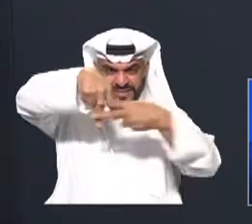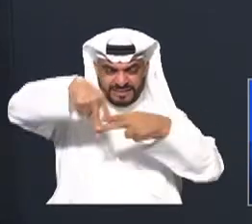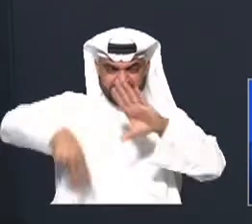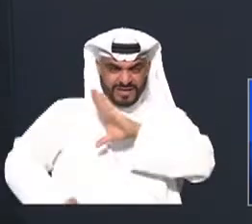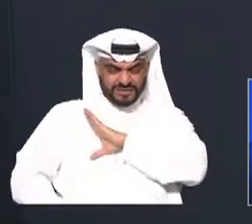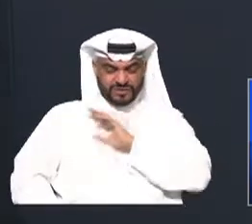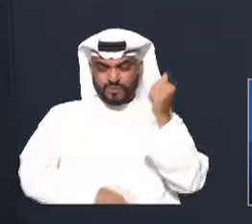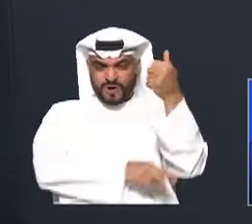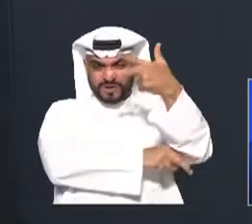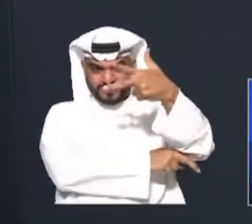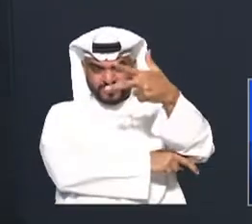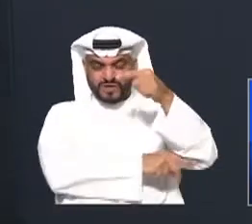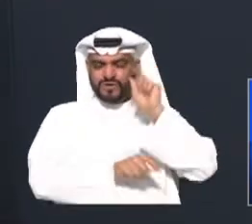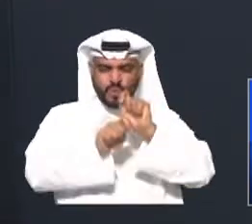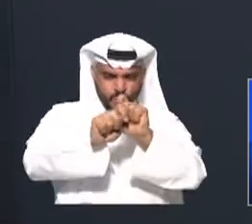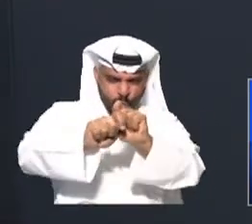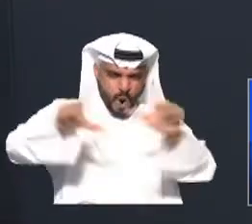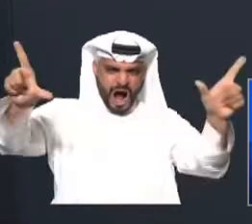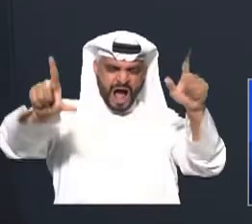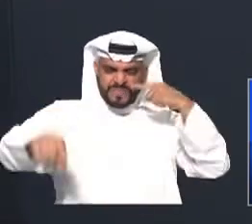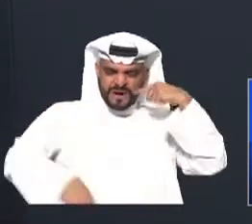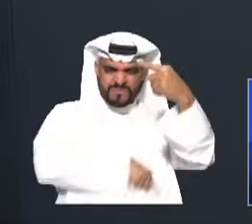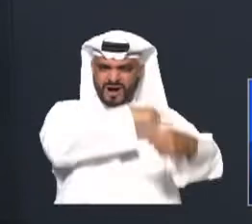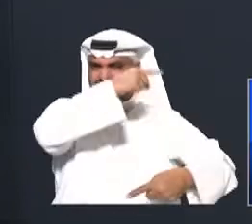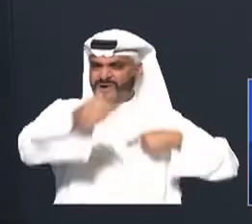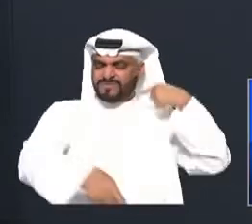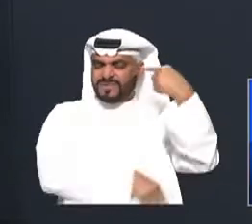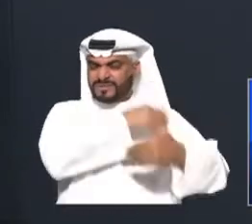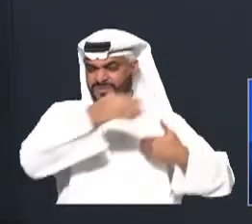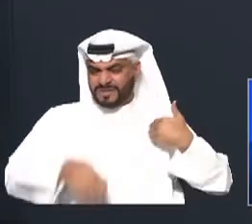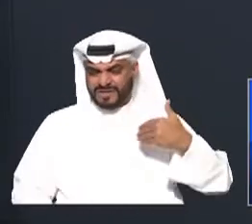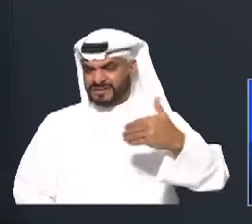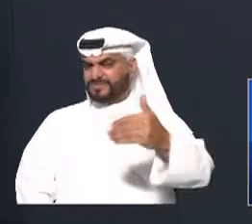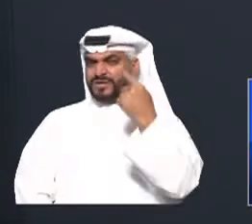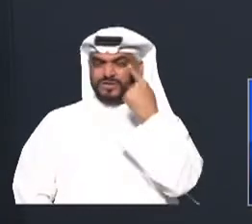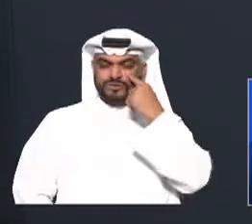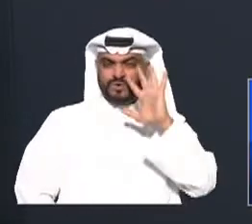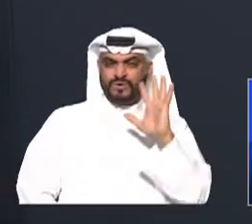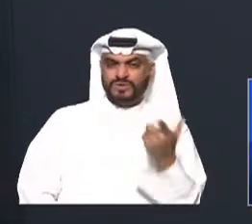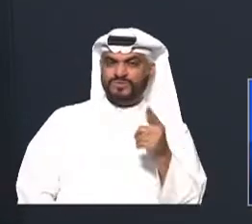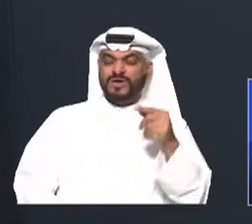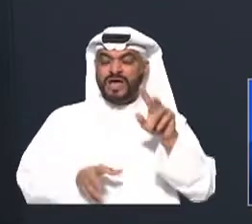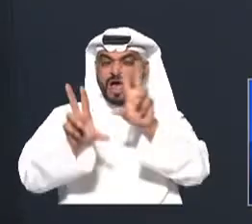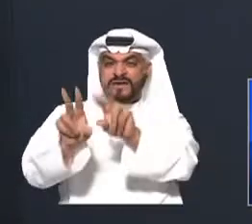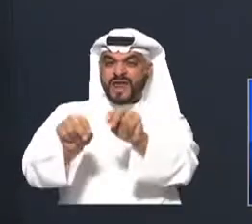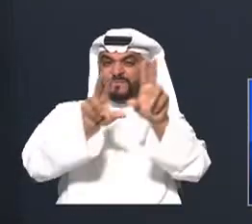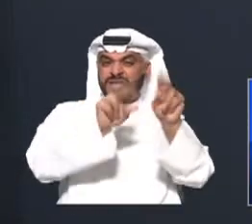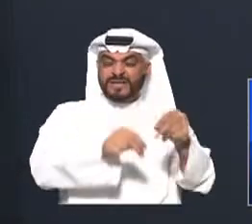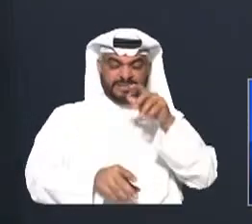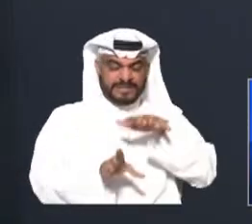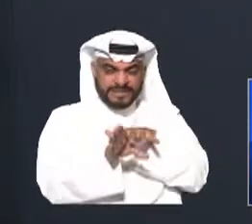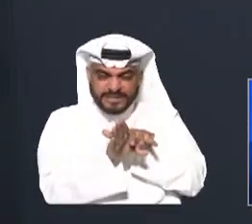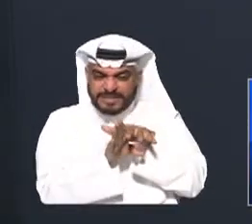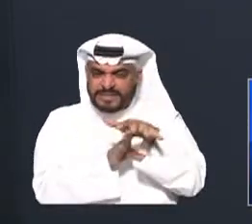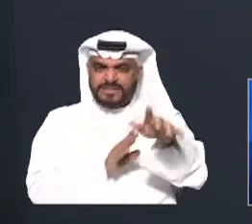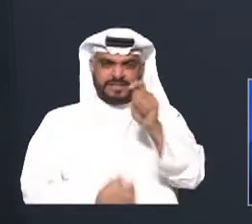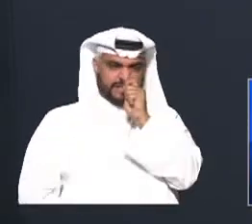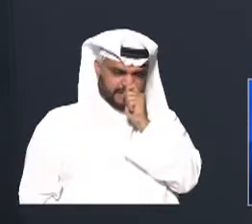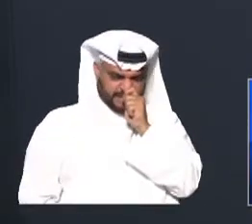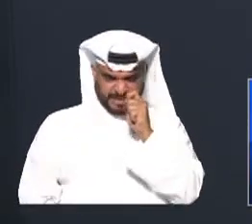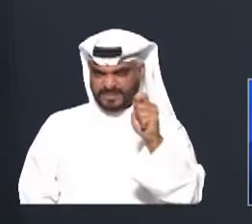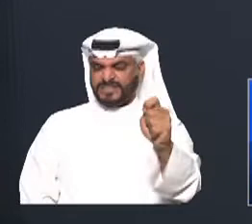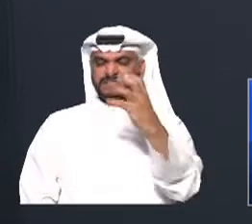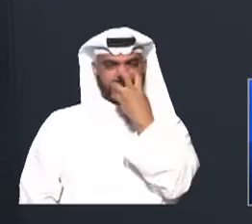الأقصى وحي الشيخ جراح وحي العمود منذ فترة فيما يتعلق بصلفه وغطرسته وتجاهله